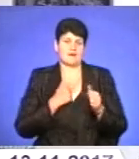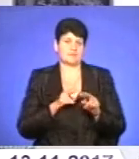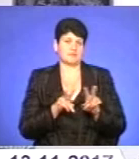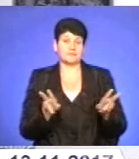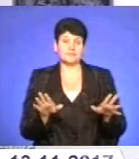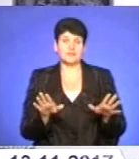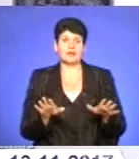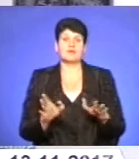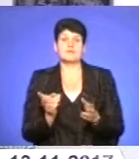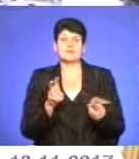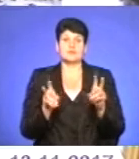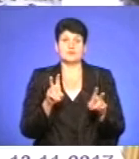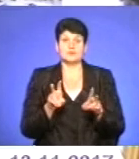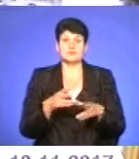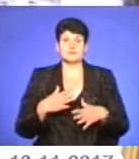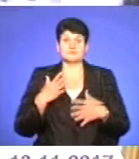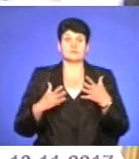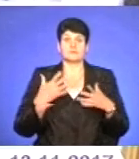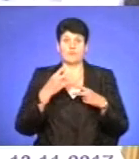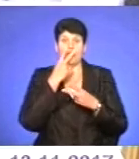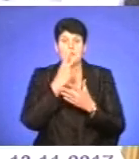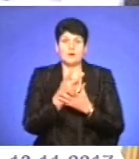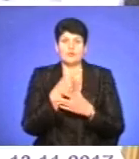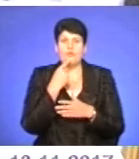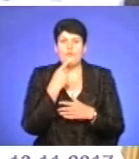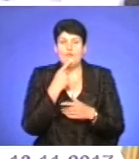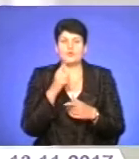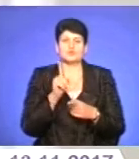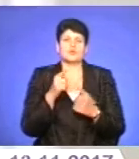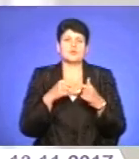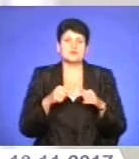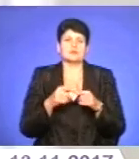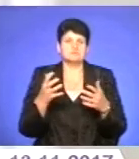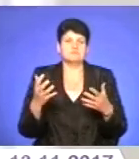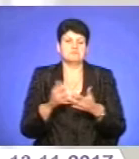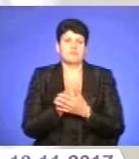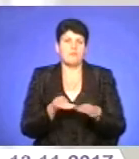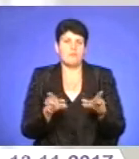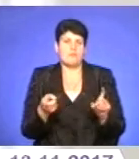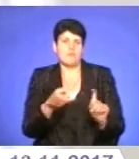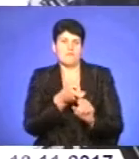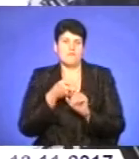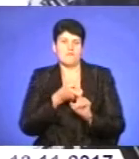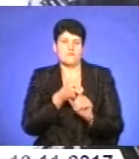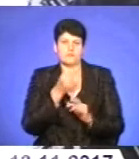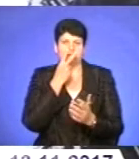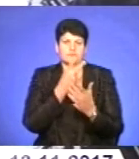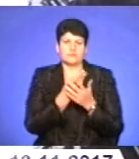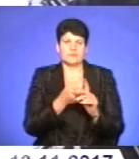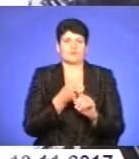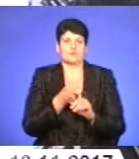Відвідувачі фотовиставки в захваті від побаченого. Кажуть, організаторам вдалося поєднати військові події минулого і 21-го